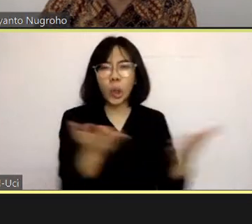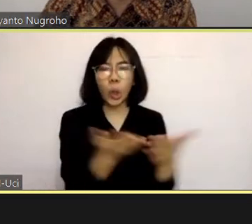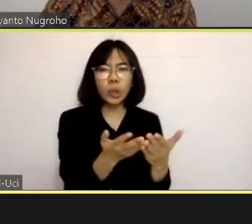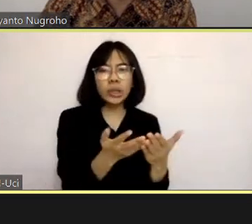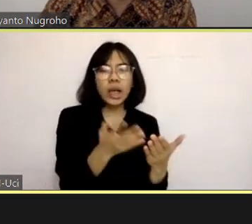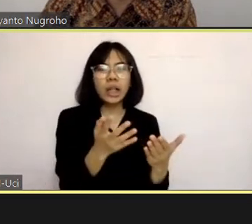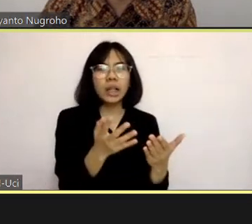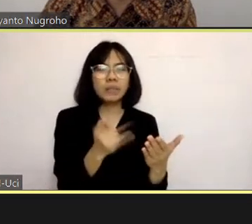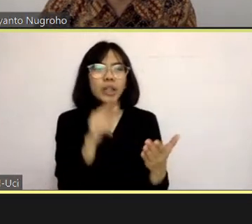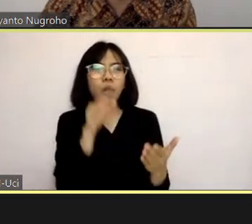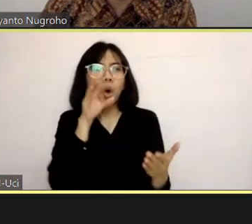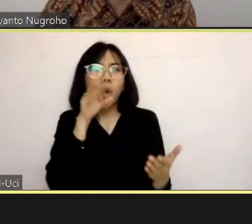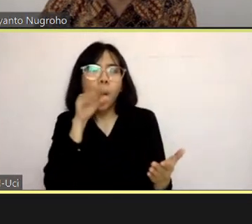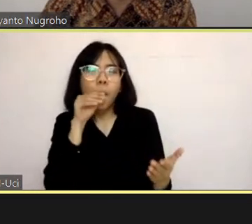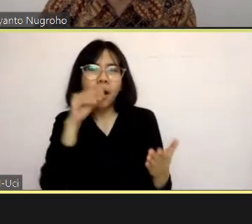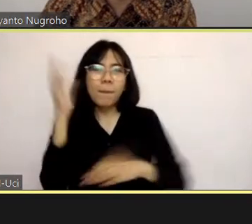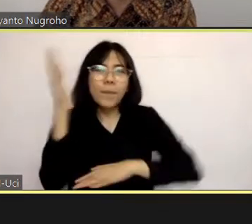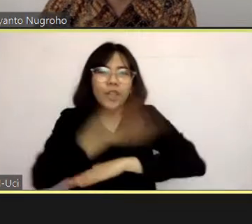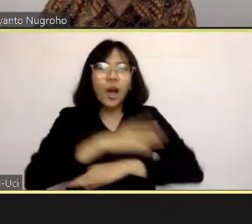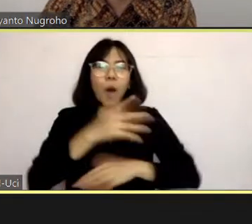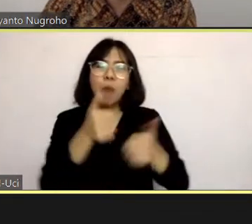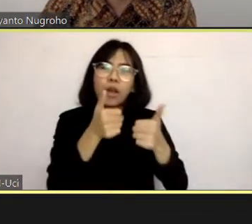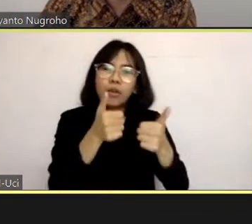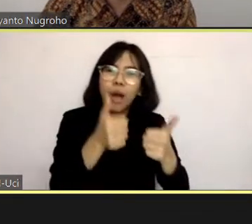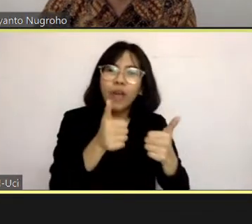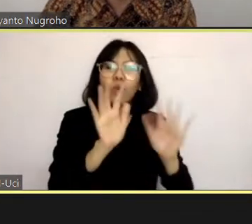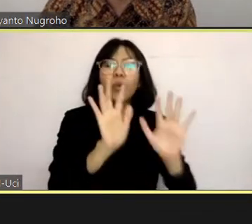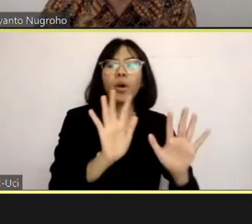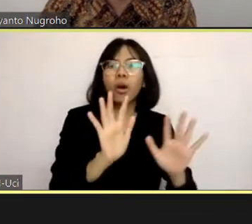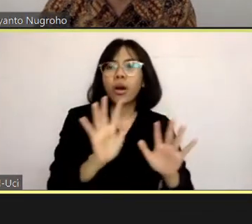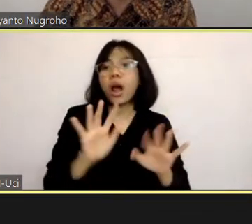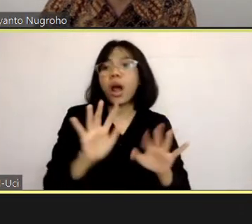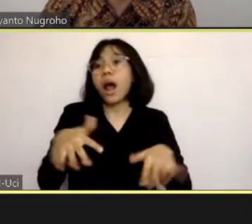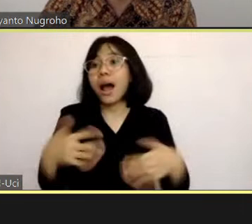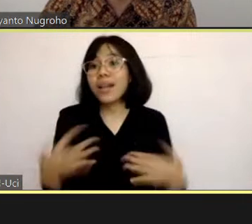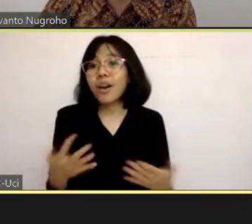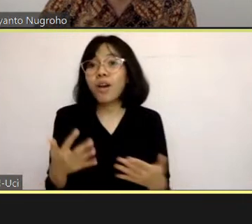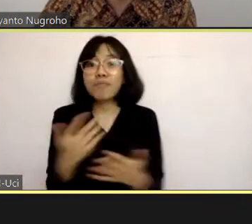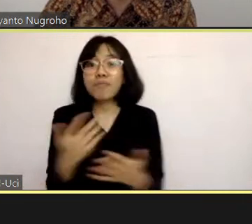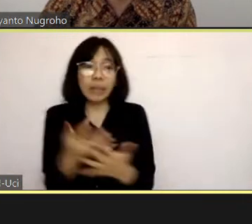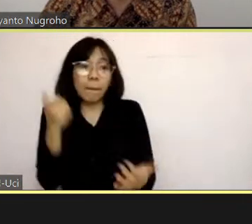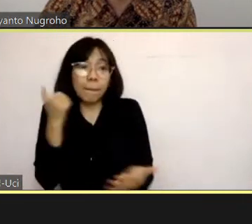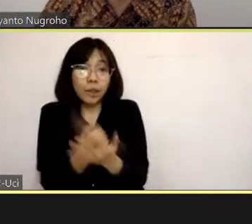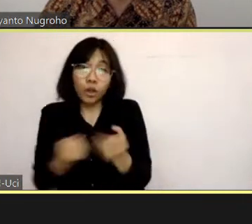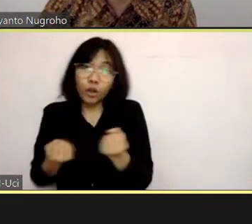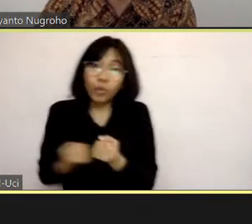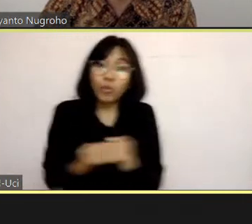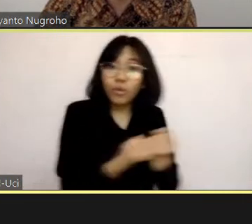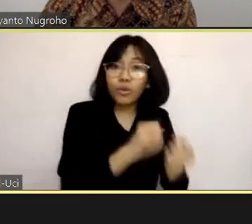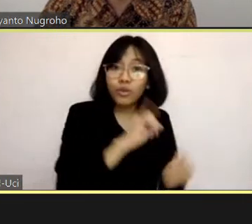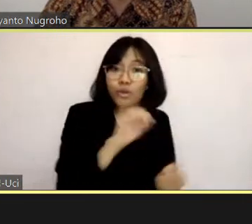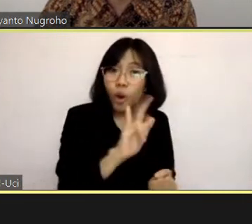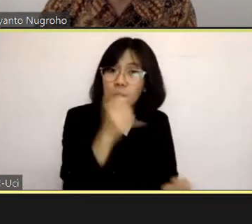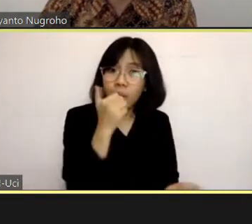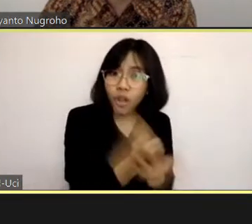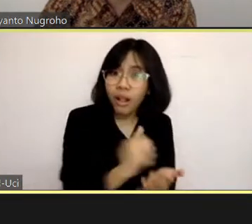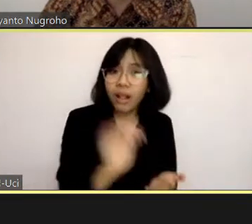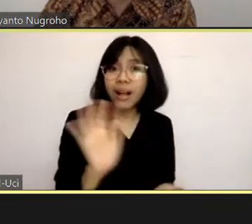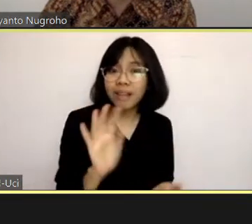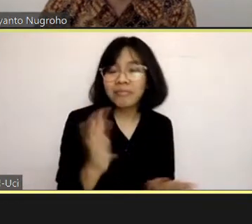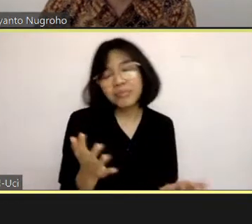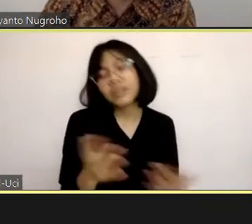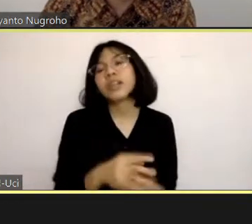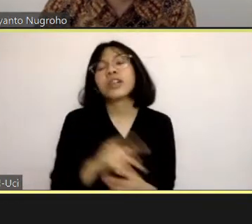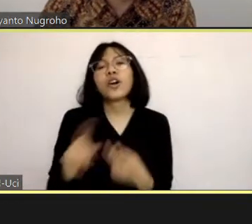mendukung langkah kebijakan pemerintahan Jokowi? Itu yang pertama. Kemudian yang berikutnya dari